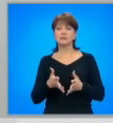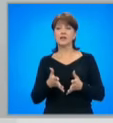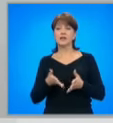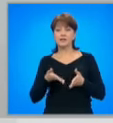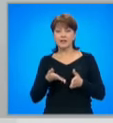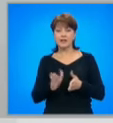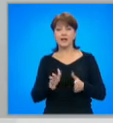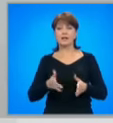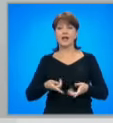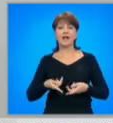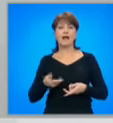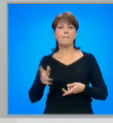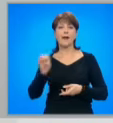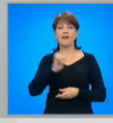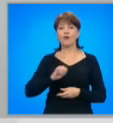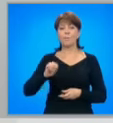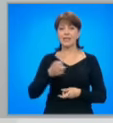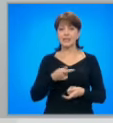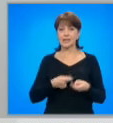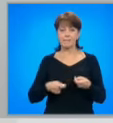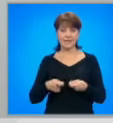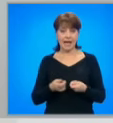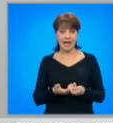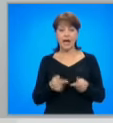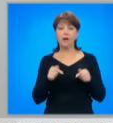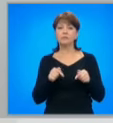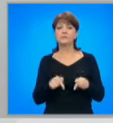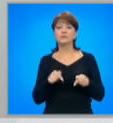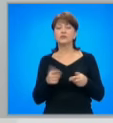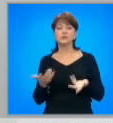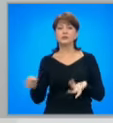на европейските пазари. Това ще доведе и до